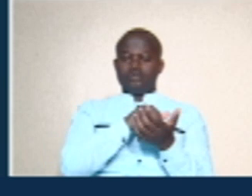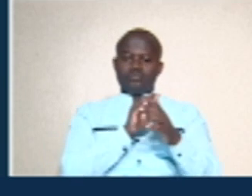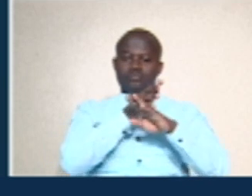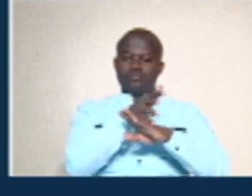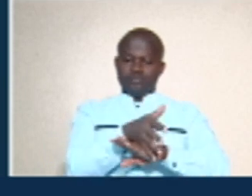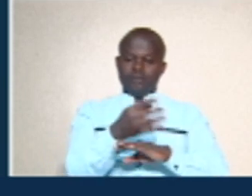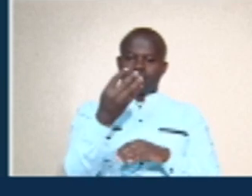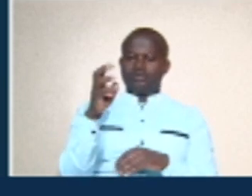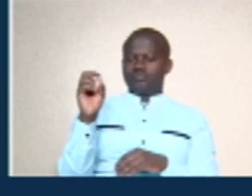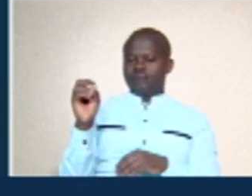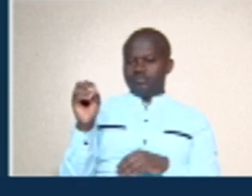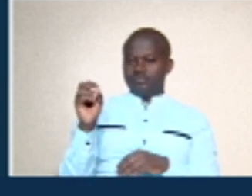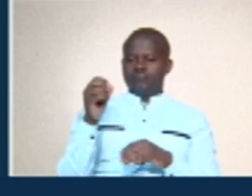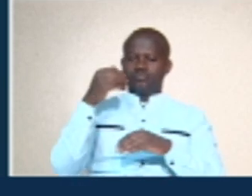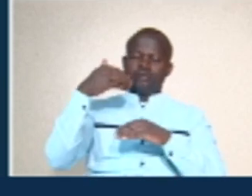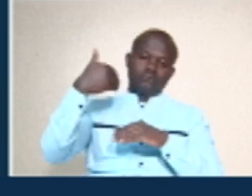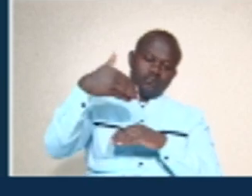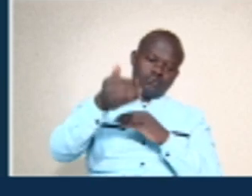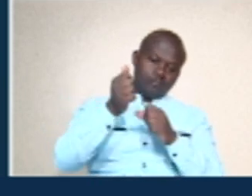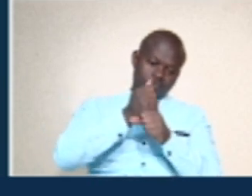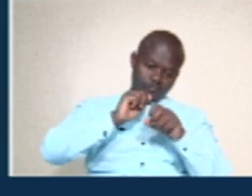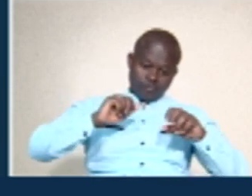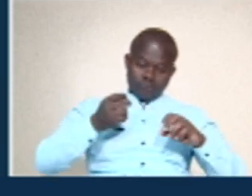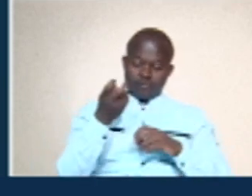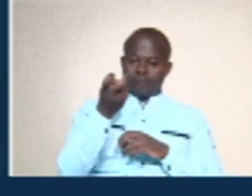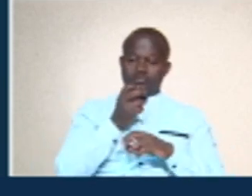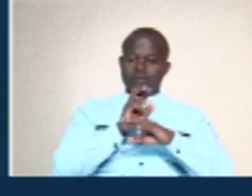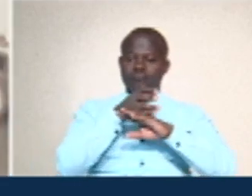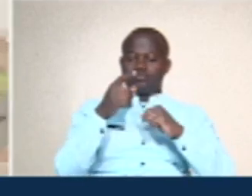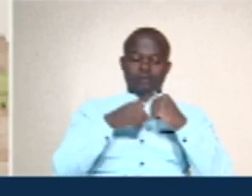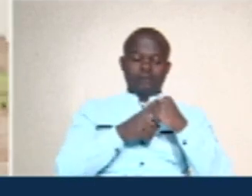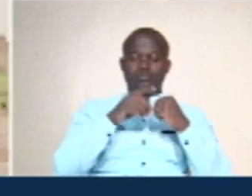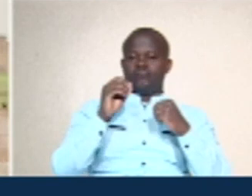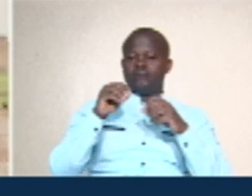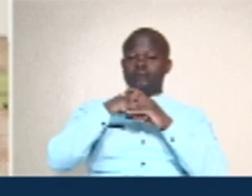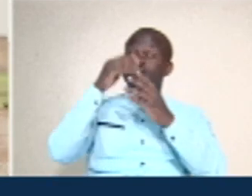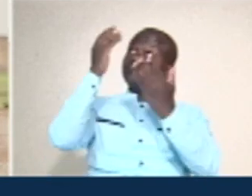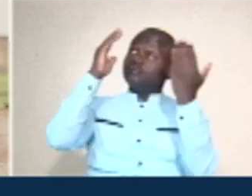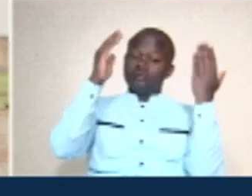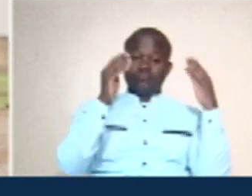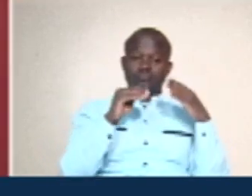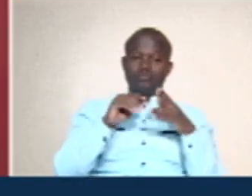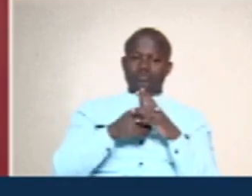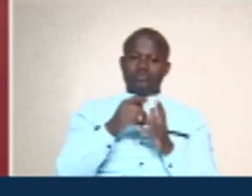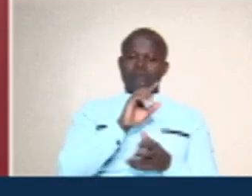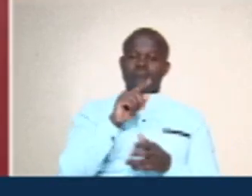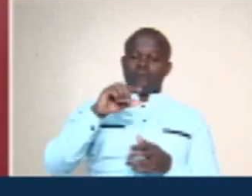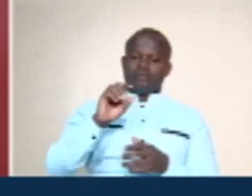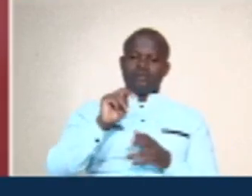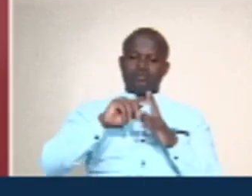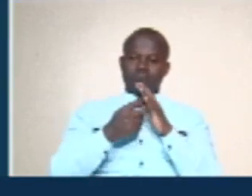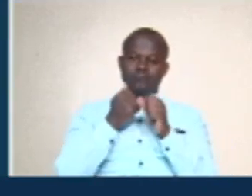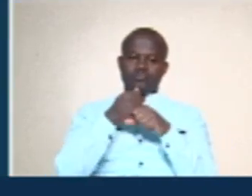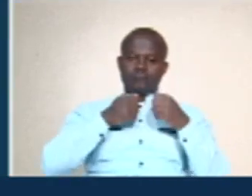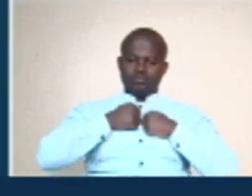bisaga 400. Buri munsi hakorwa ingendo zigera kuri 600 mu kirere. Kuva Zipline itangiye gukorera mu Rwanda